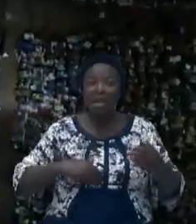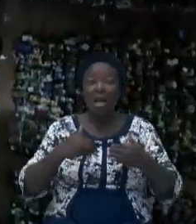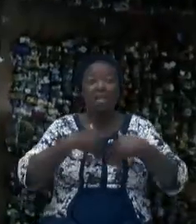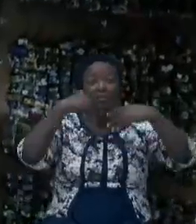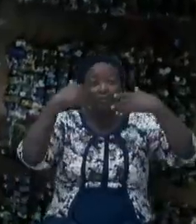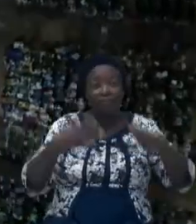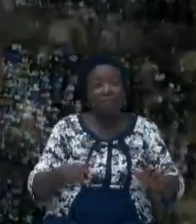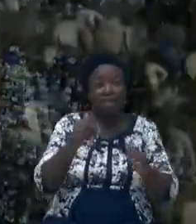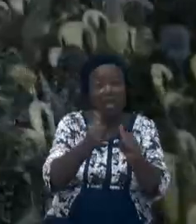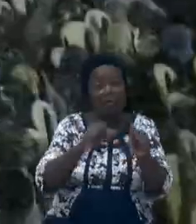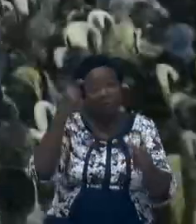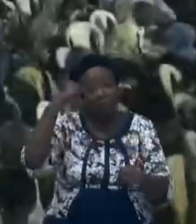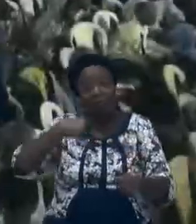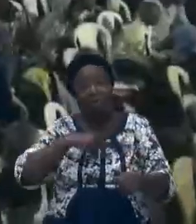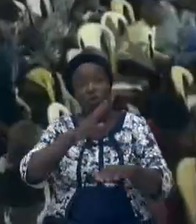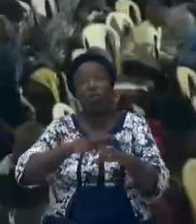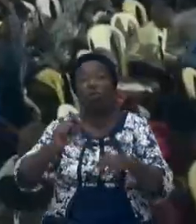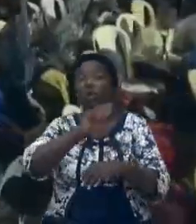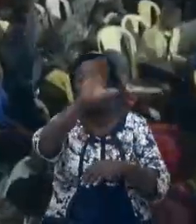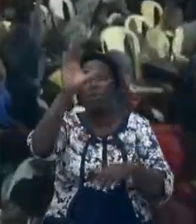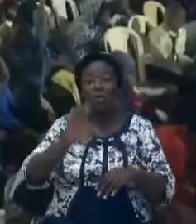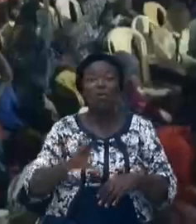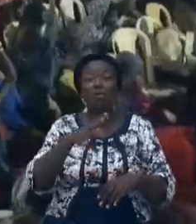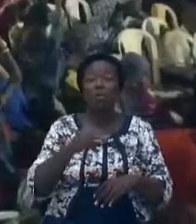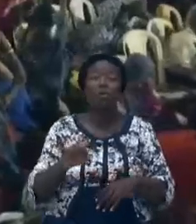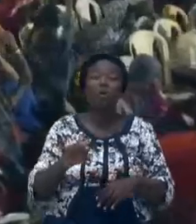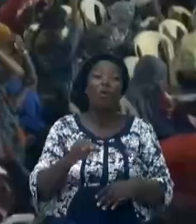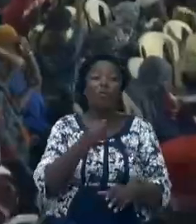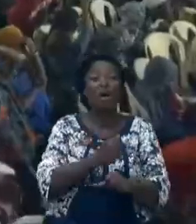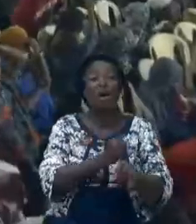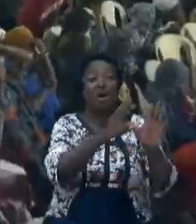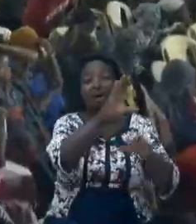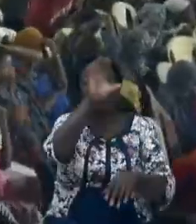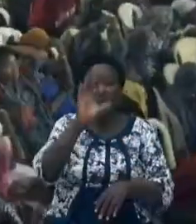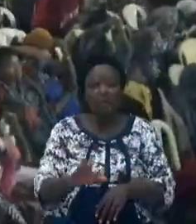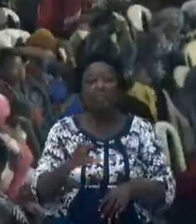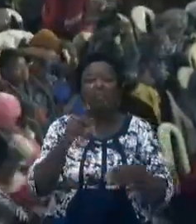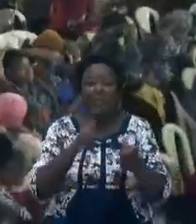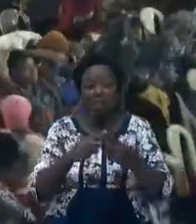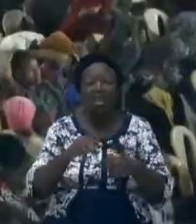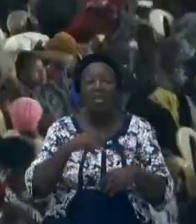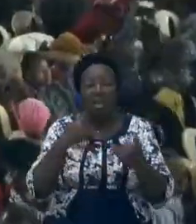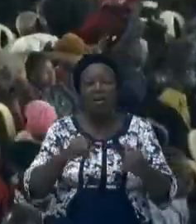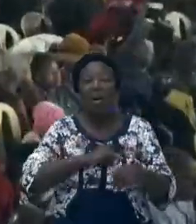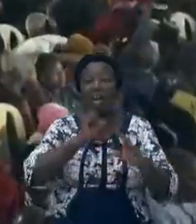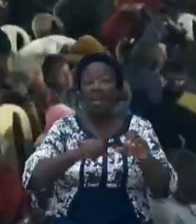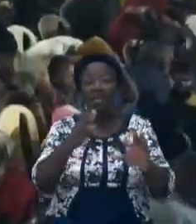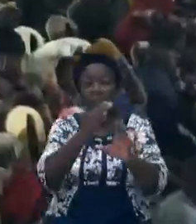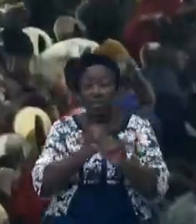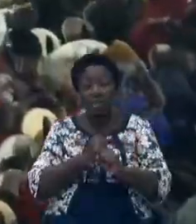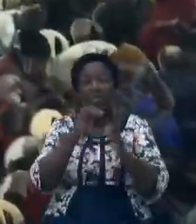c'est fait s'est accompli mon salut est disponible et maintenant